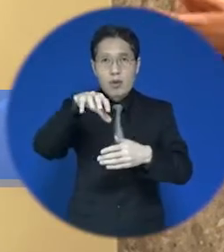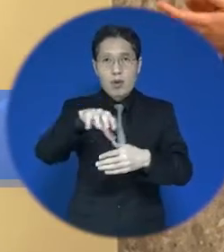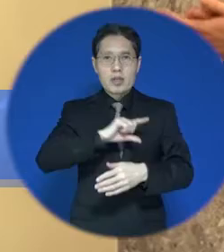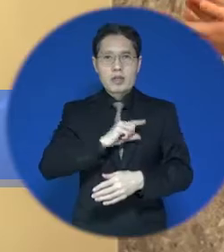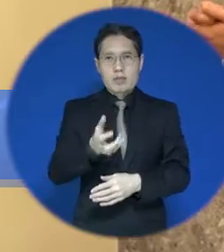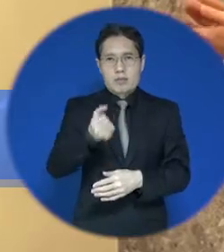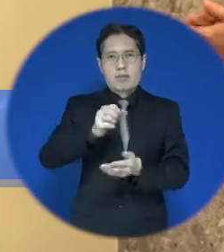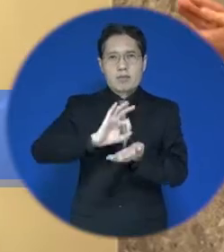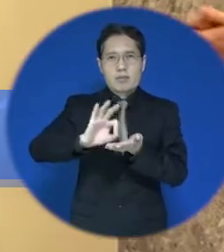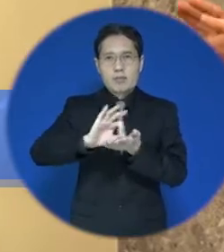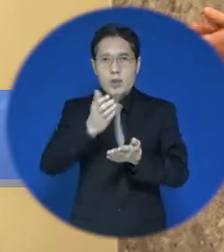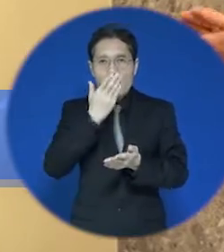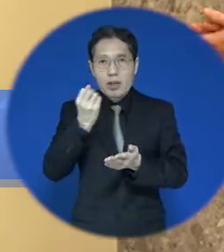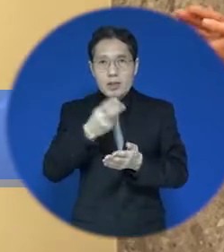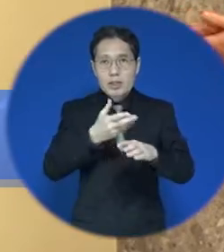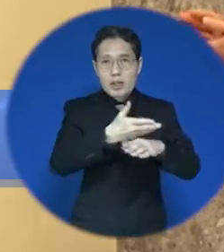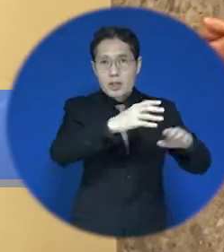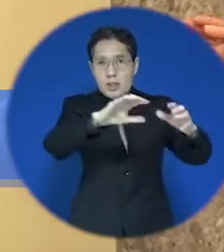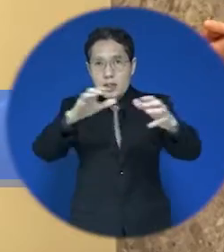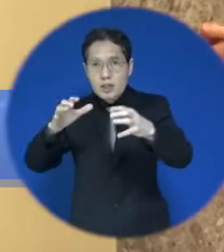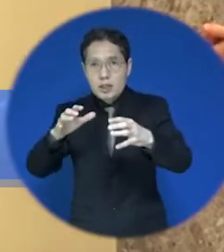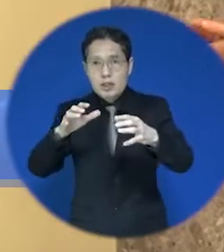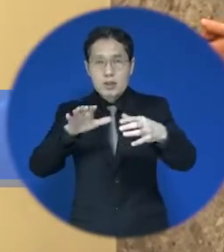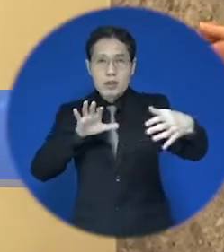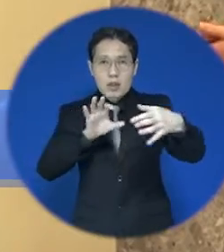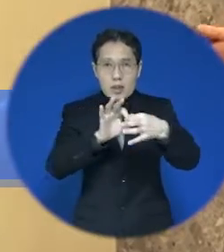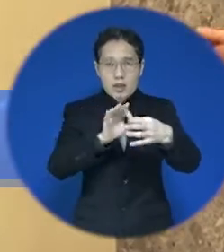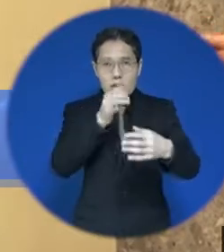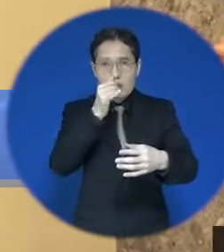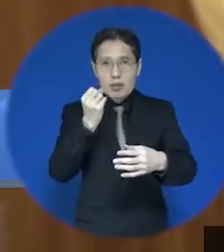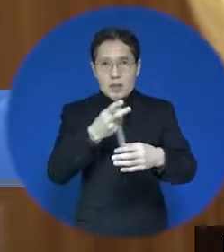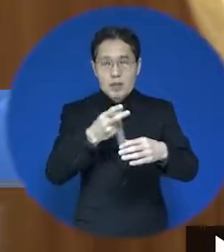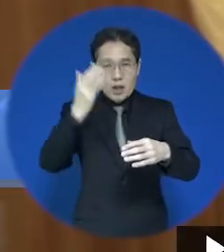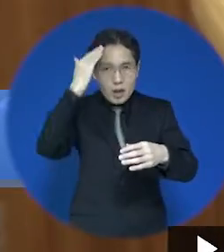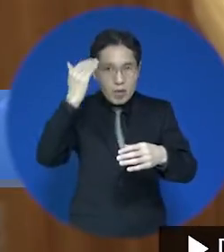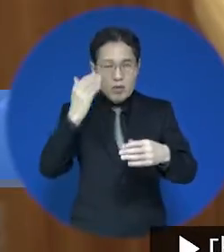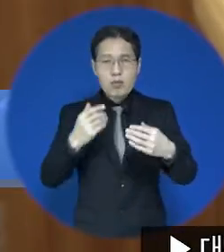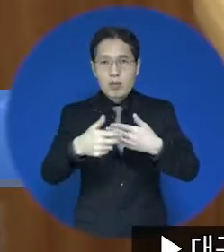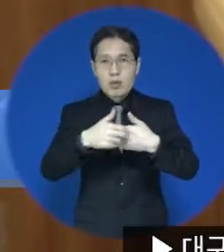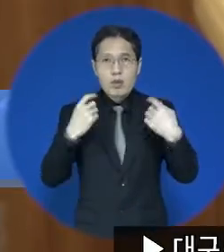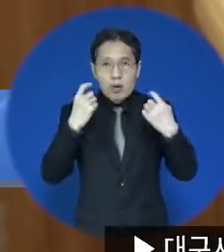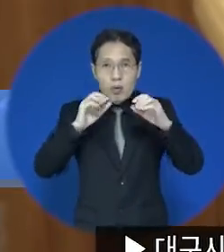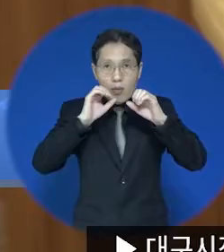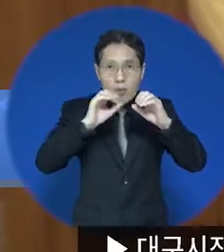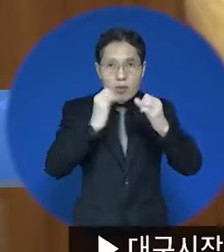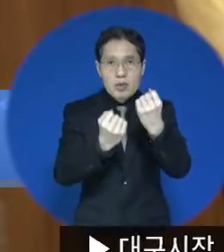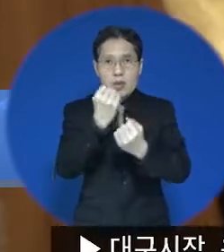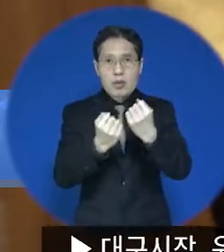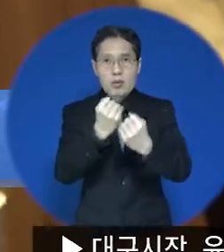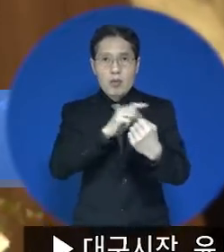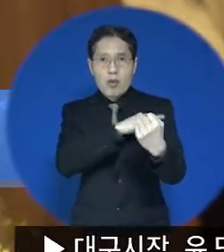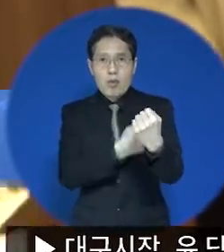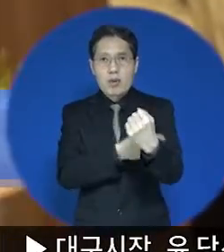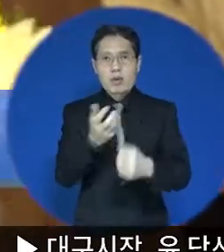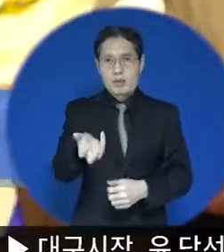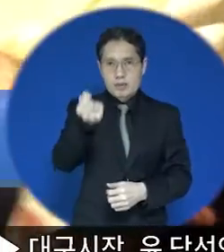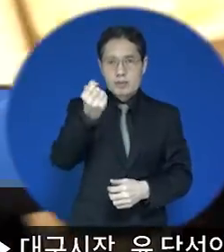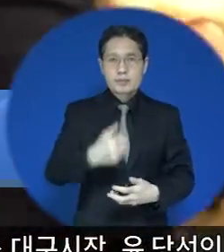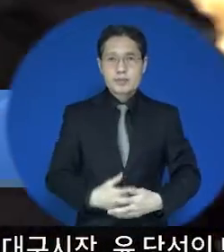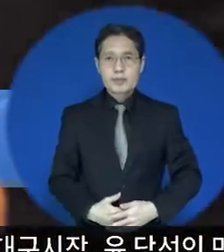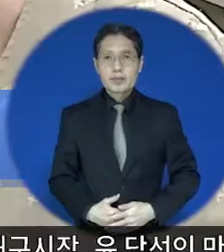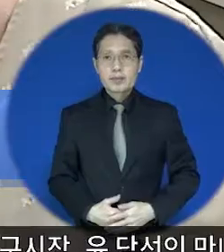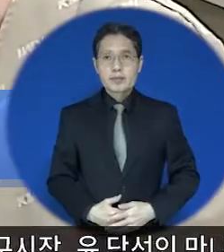명칭을 사용할 수 있고 해외 거점 구축 지원과 국내외 의료 관광 홍보 설명회 우선권 부여 등의 혜택이